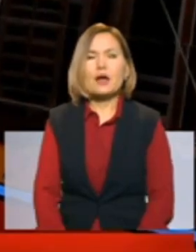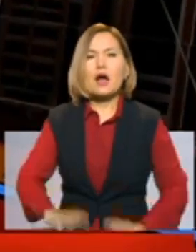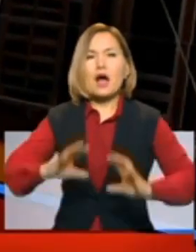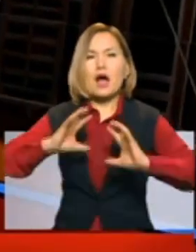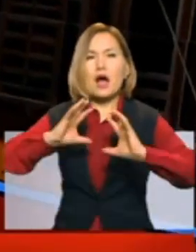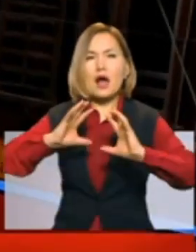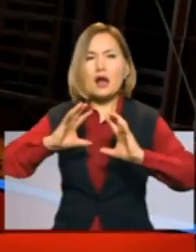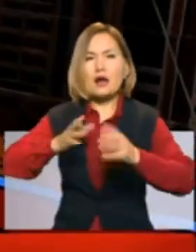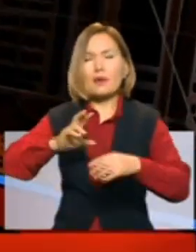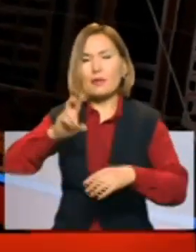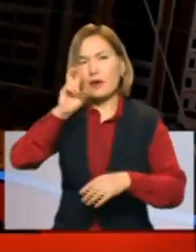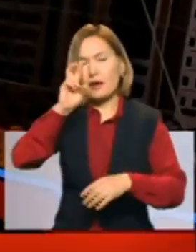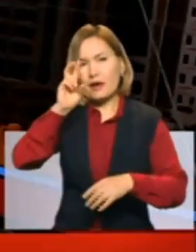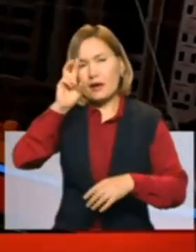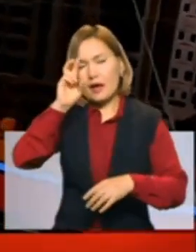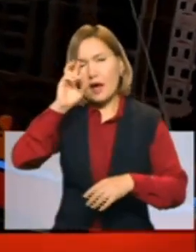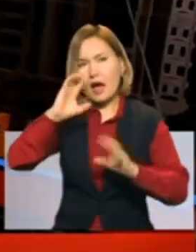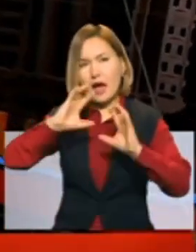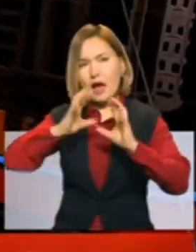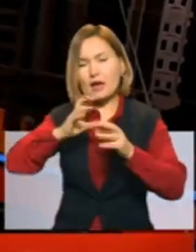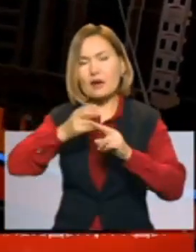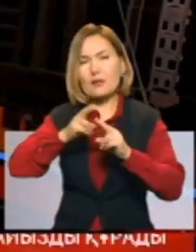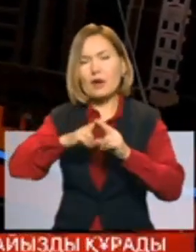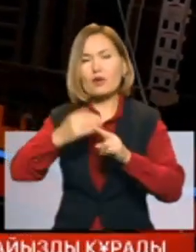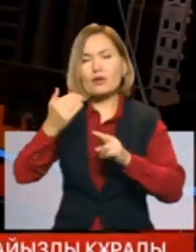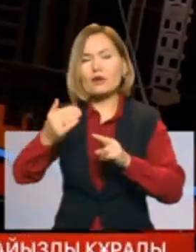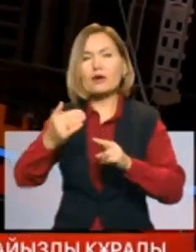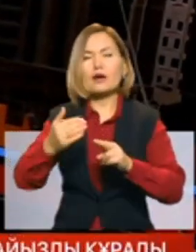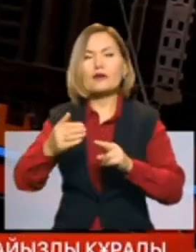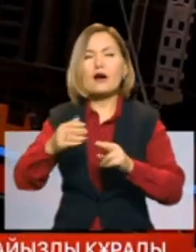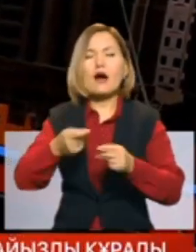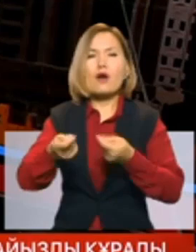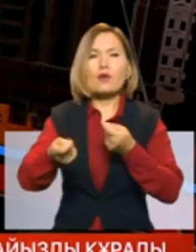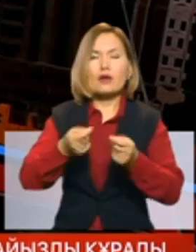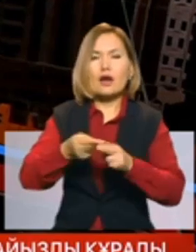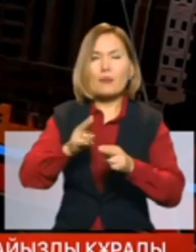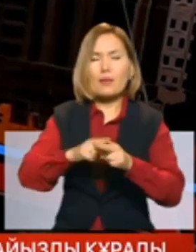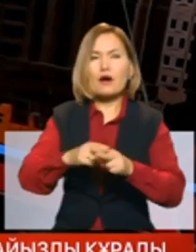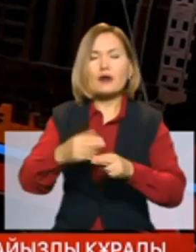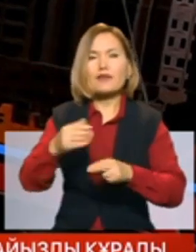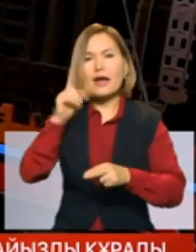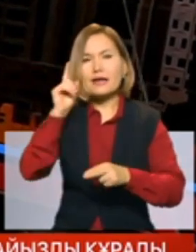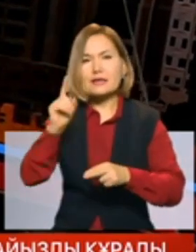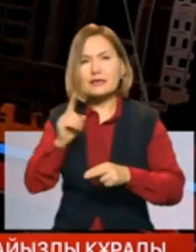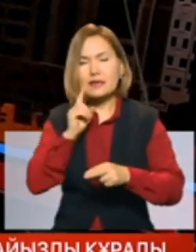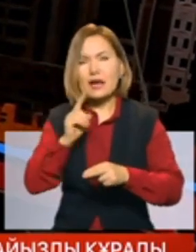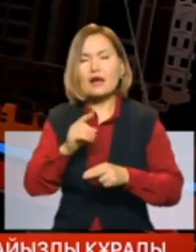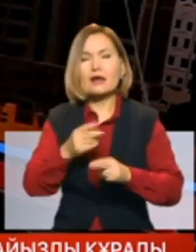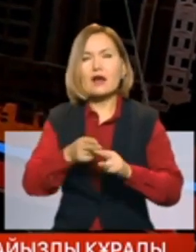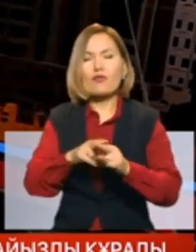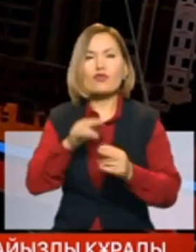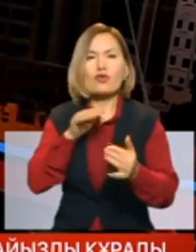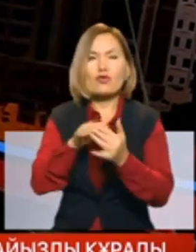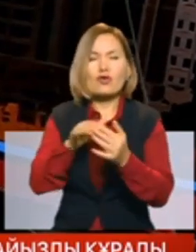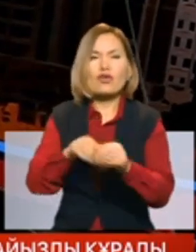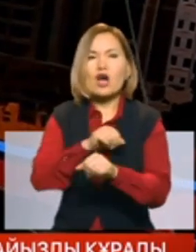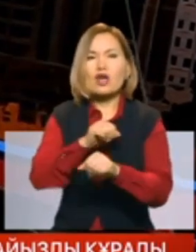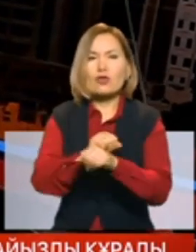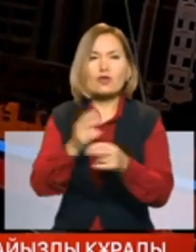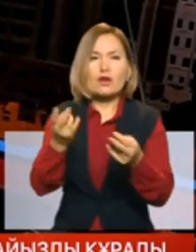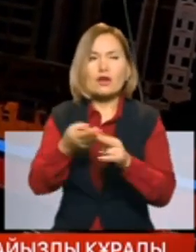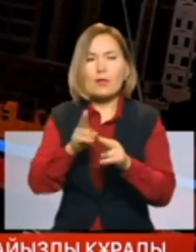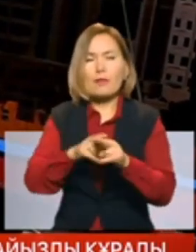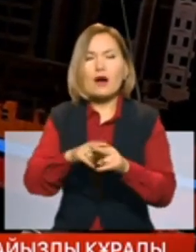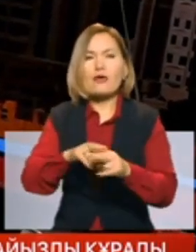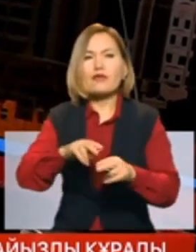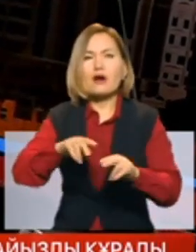Әлем лидерлері таяу шығыстағы жағдайға алаңдаулы. Түркия президенті соғысты тоқтатуға шақырды. Атыс